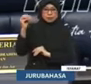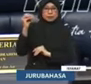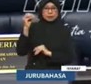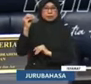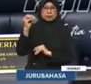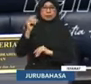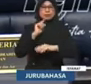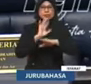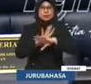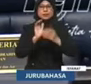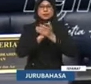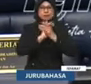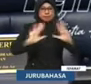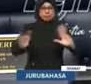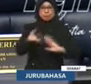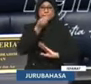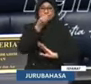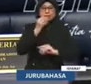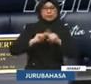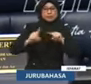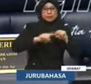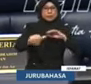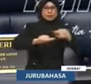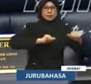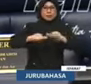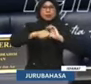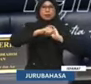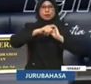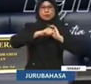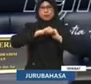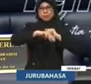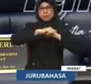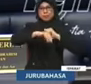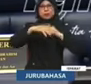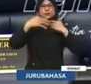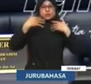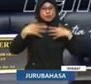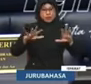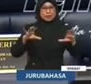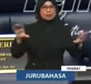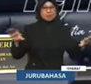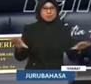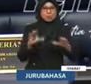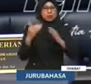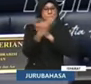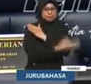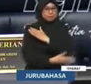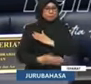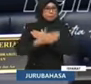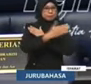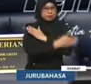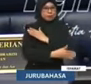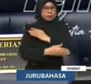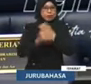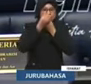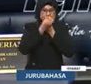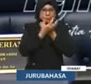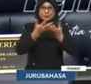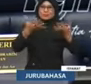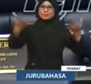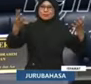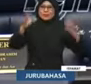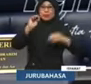seterusnya menjamin security makanan negara berbagai tipe-tipe promosi dan publicity telah dan sedang dilaksanakan diseluruh negara untuk